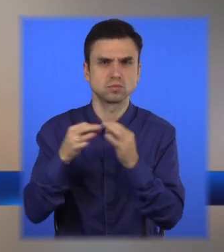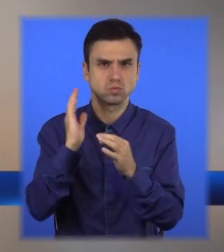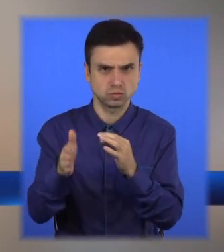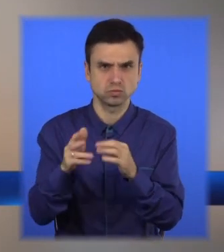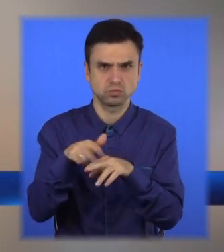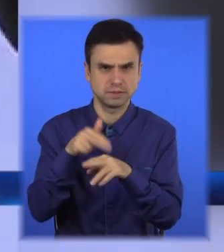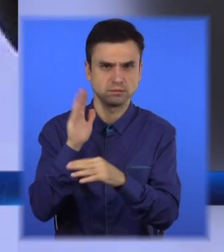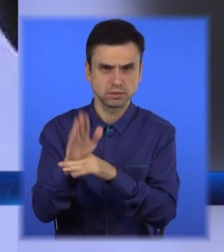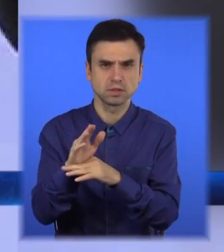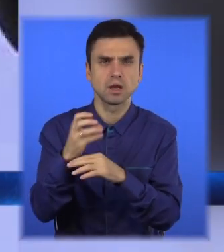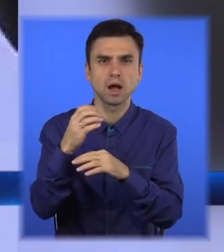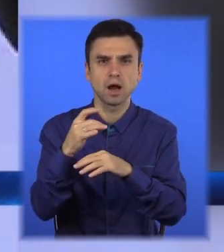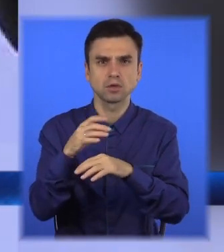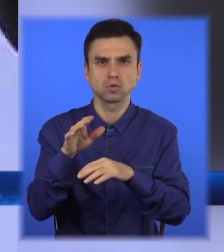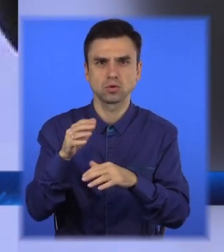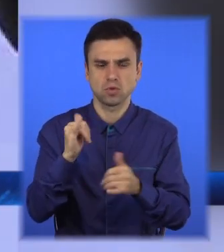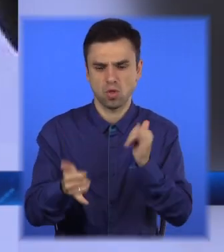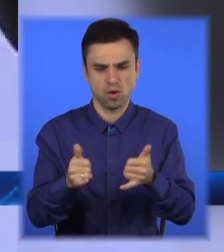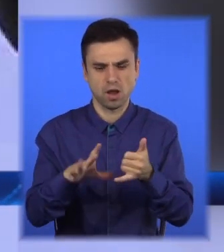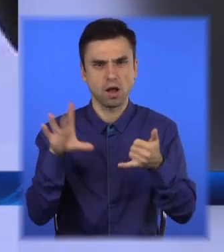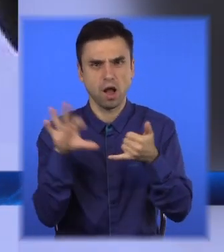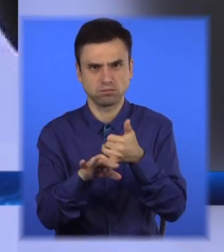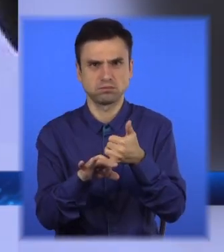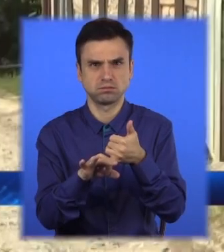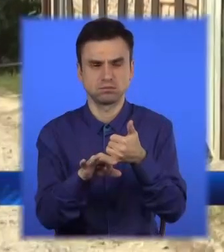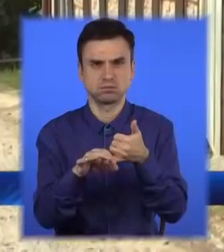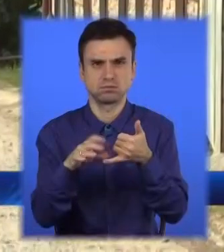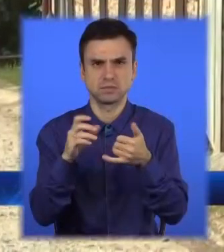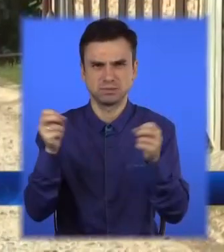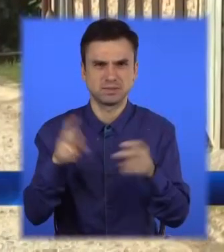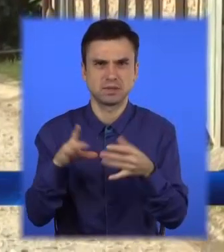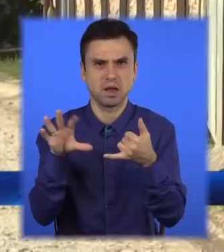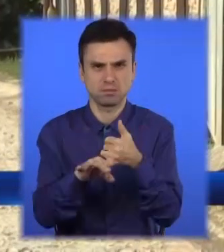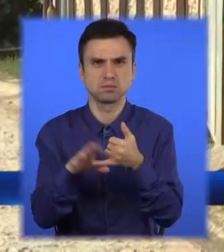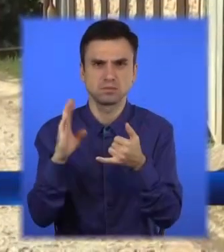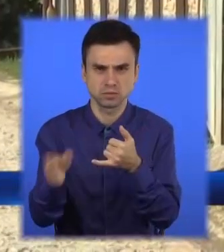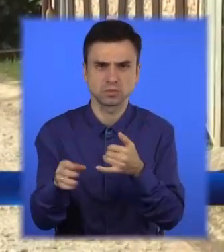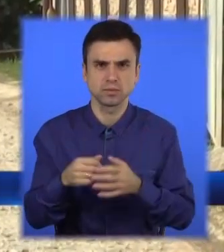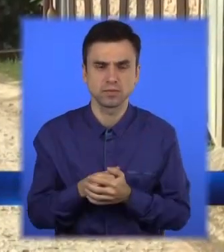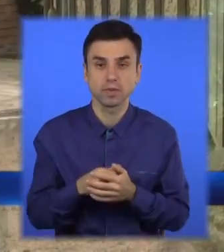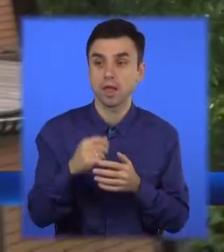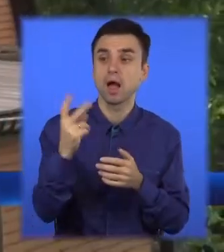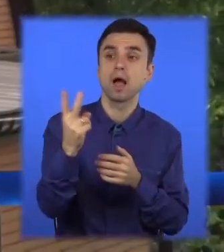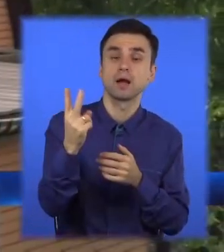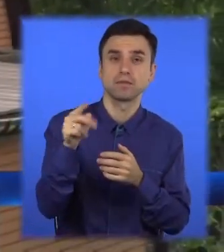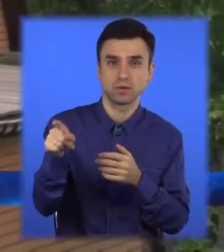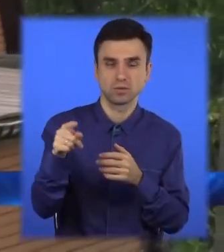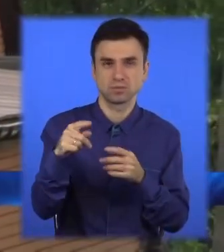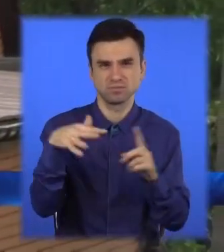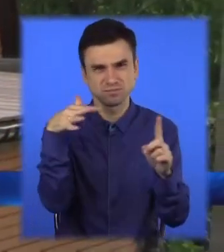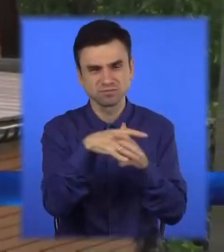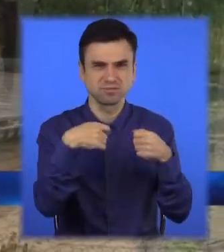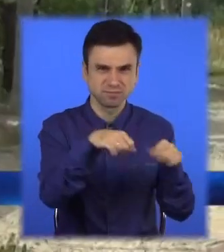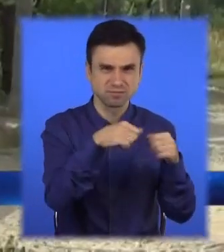інших фігурантів підозрюють у незаконному поводженні зі зброєю та розбої. Вони перебуватимуть у СІЗО. Нагадаю,